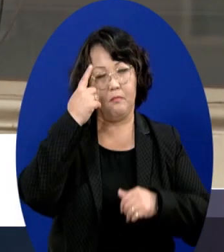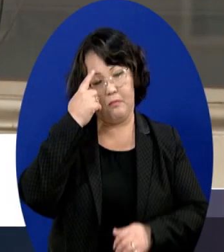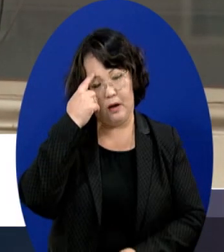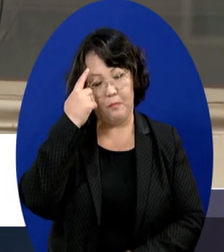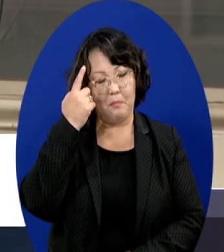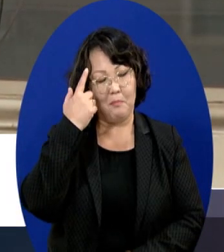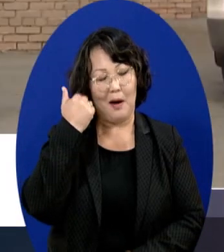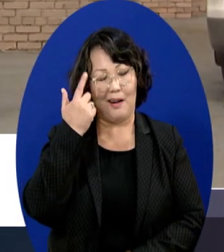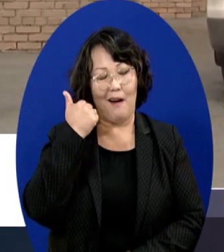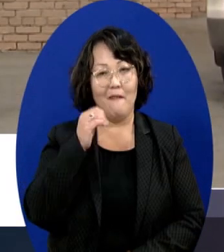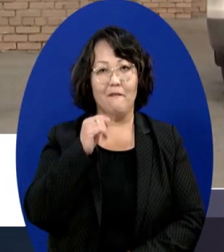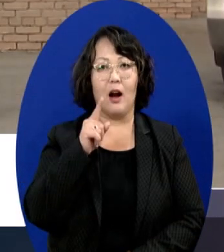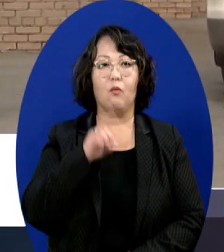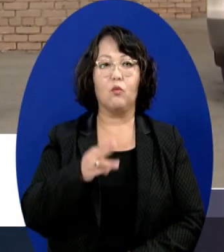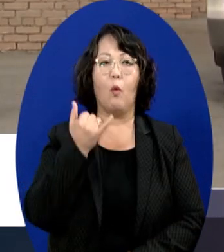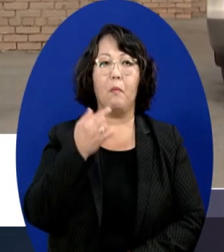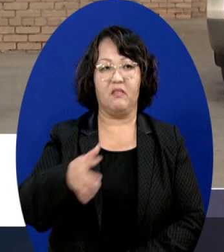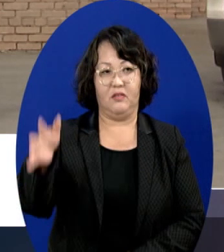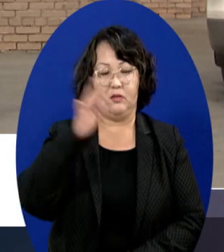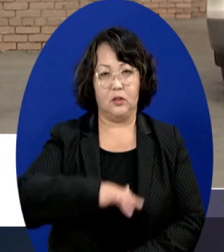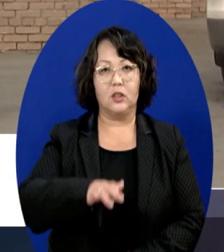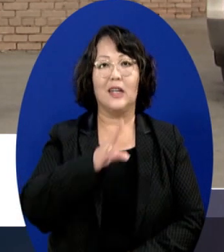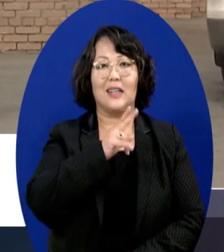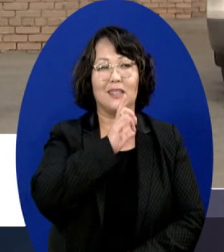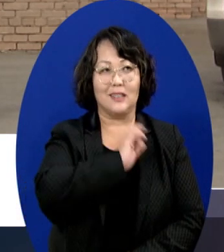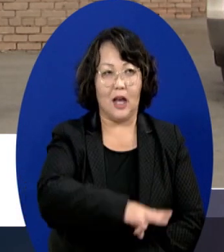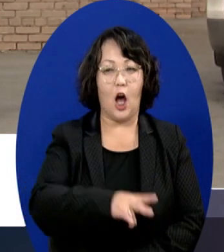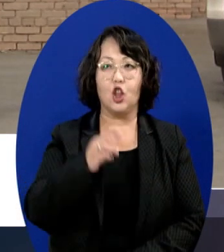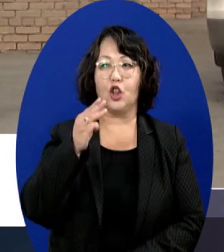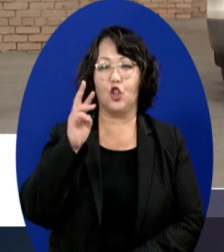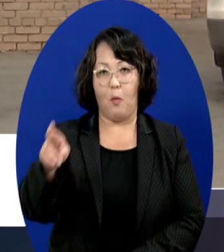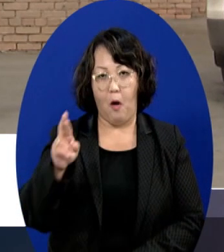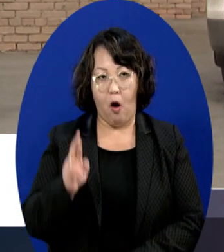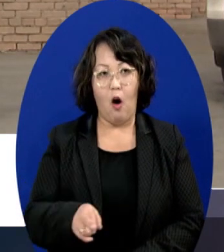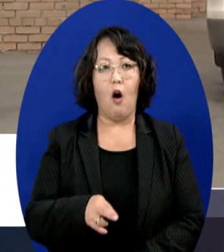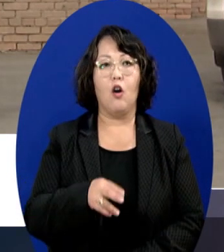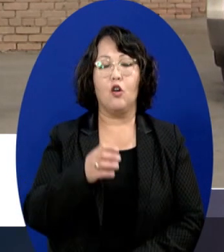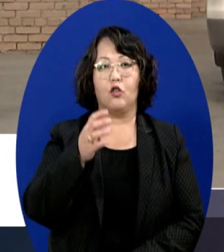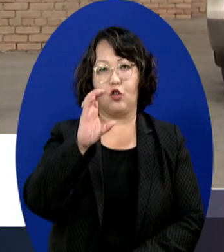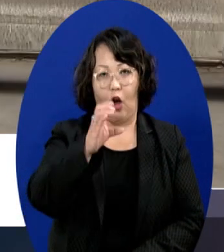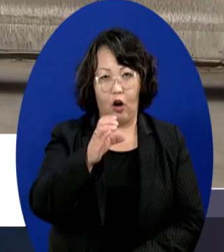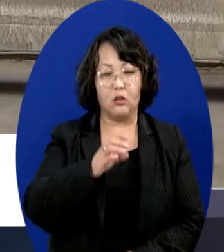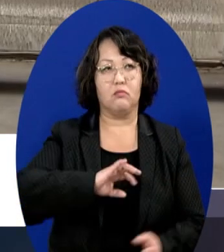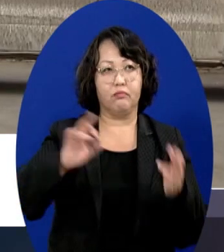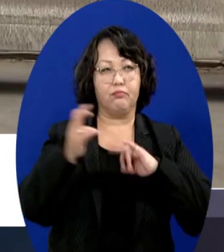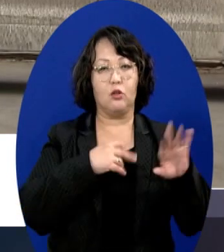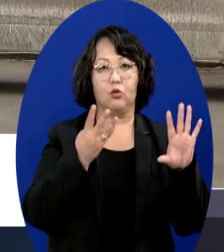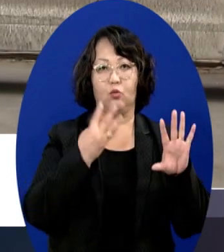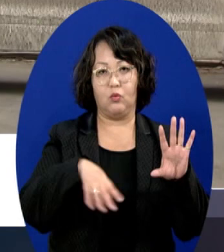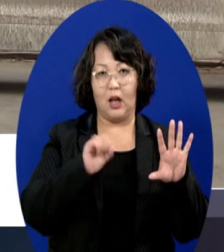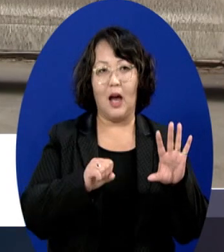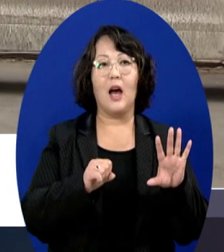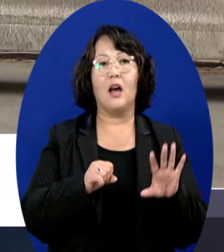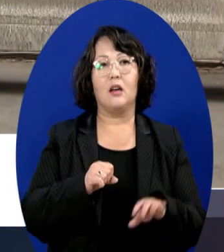Улаанбаатар чиглэлийн тусгай үүргийн онгоц хөөрнө. Одоогоор Нур-Султан, Токио, Сөүл рүү нийт 9 удаагийн нэслэг үйлдсэн. Харин Сиэтл Улаанбаатар чиглэлийн